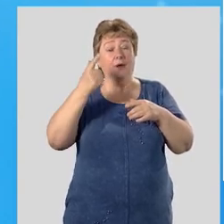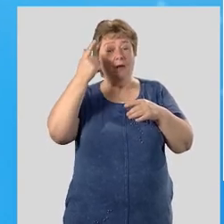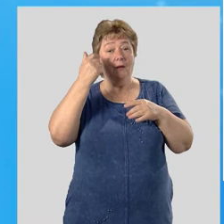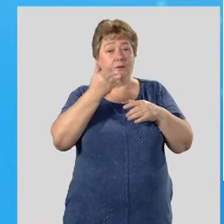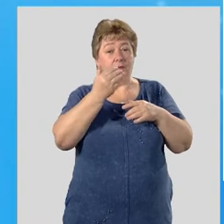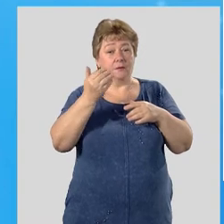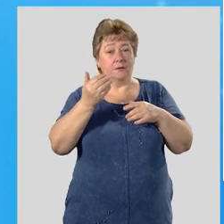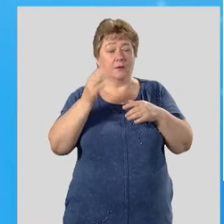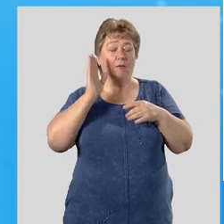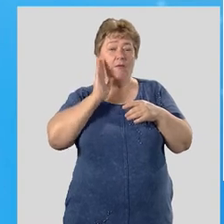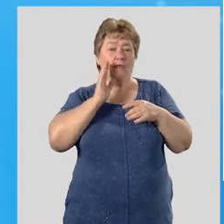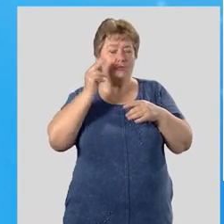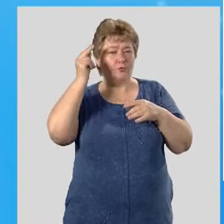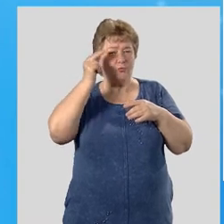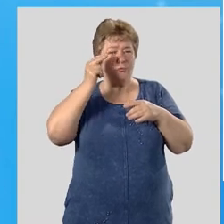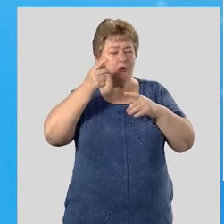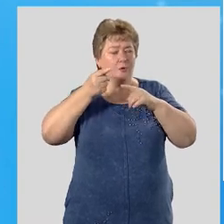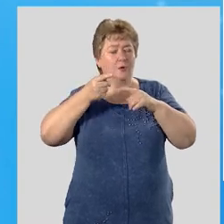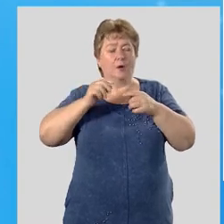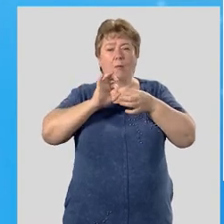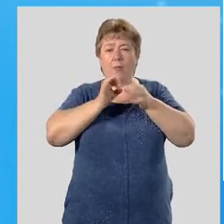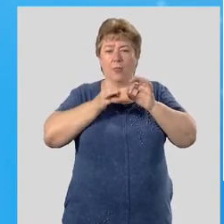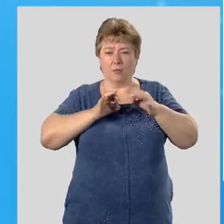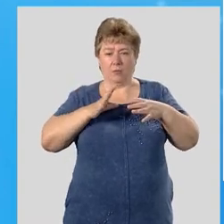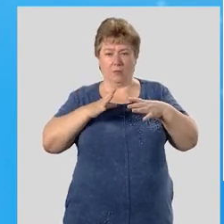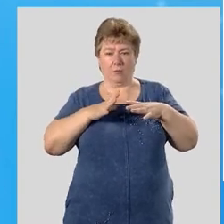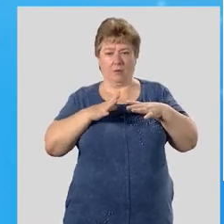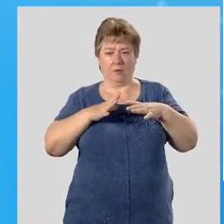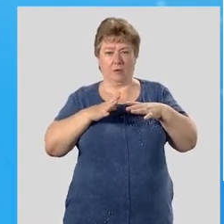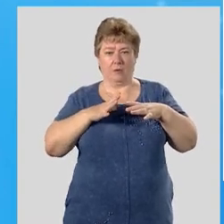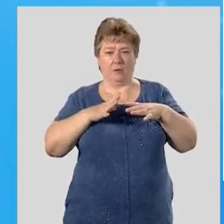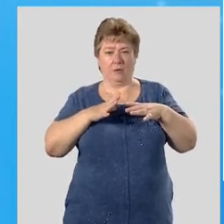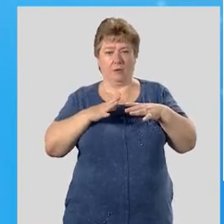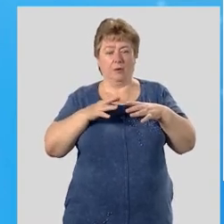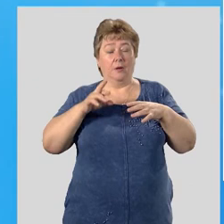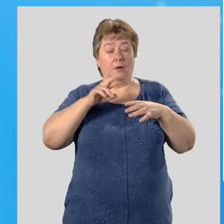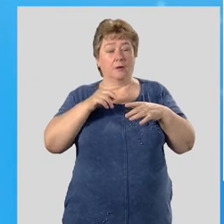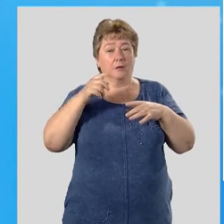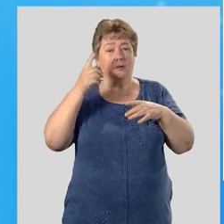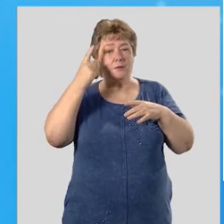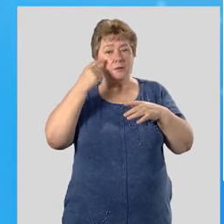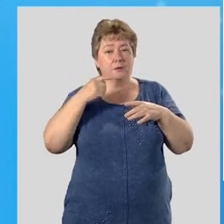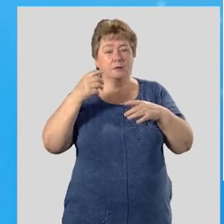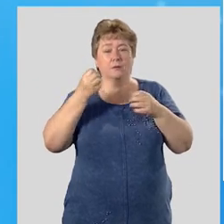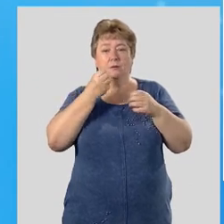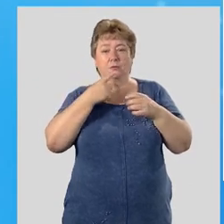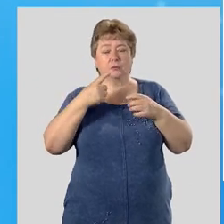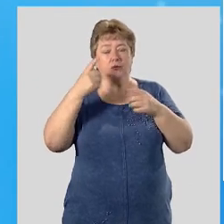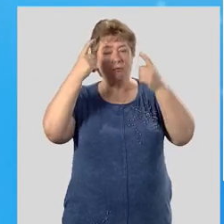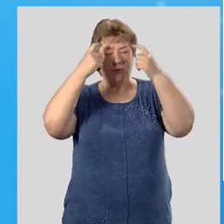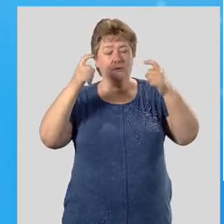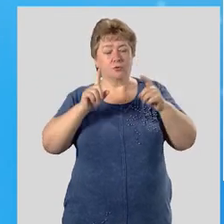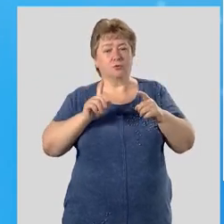Знаете, воду вообще-то изучали довольно подробно. Я имею в виду, хорошо известно, что